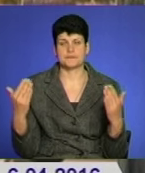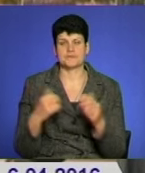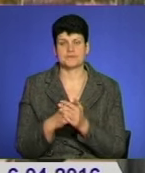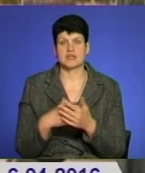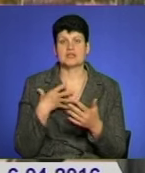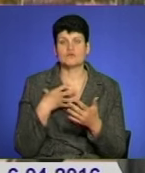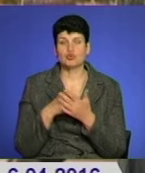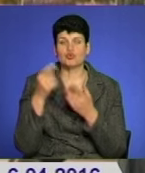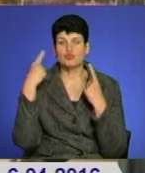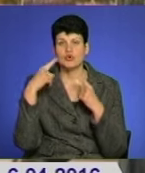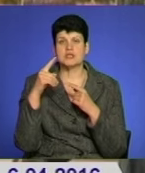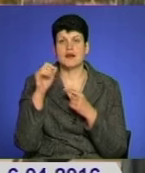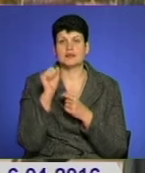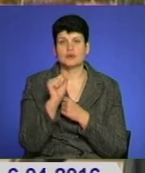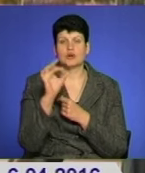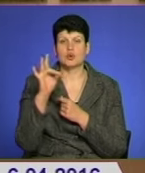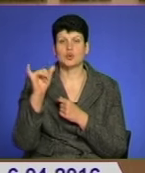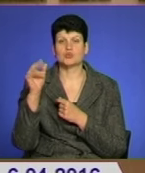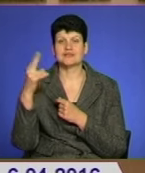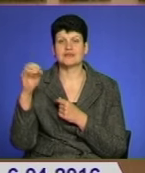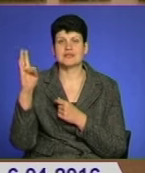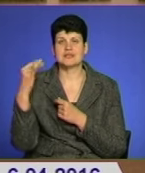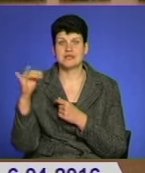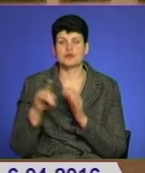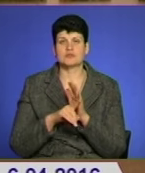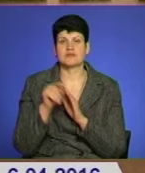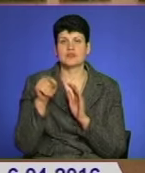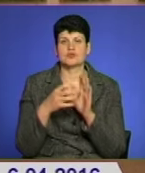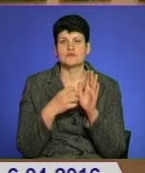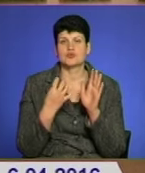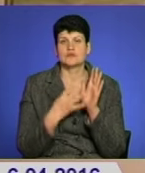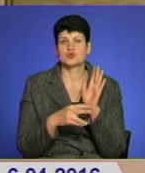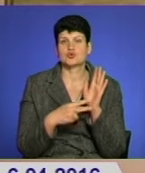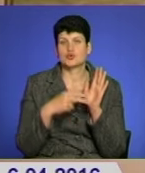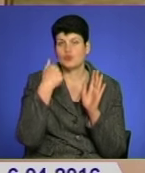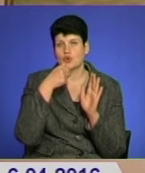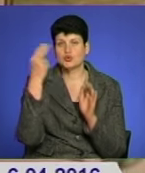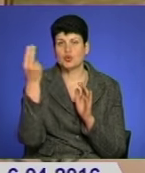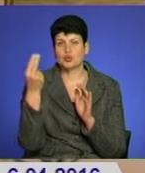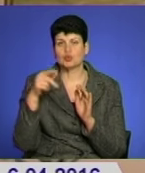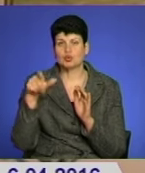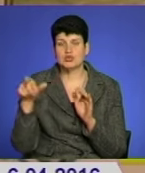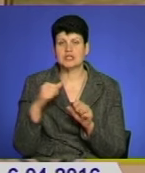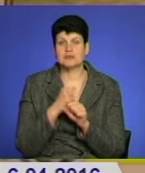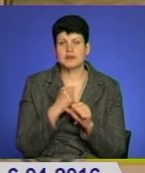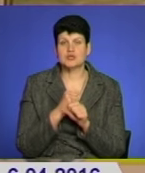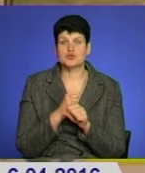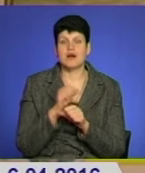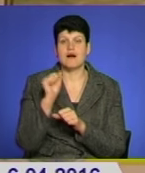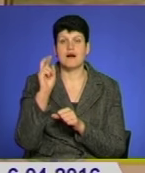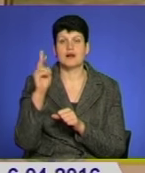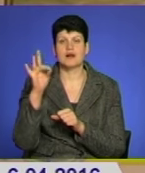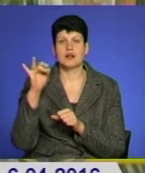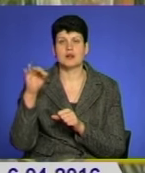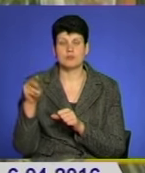Свою творчість Анатолій Рудницький розпочав у 1997 році. Художник працює в основному акриловими фарбами